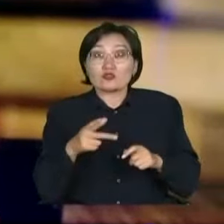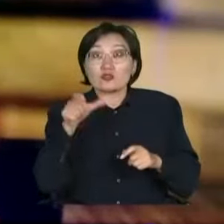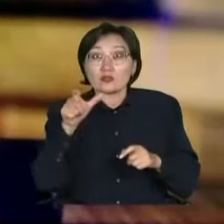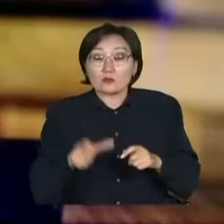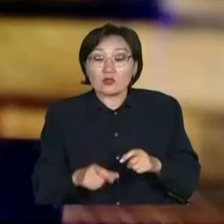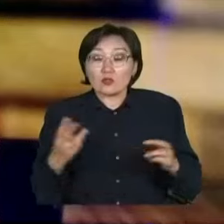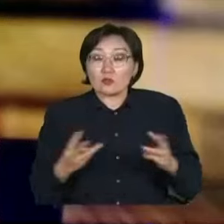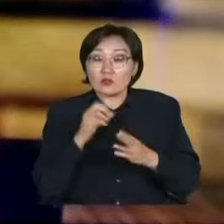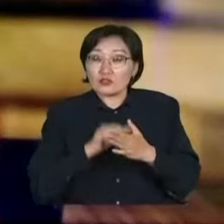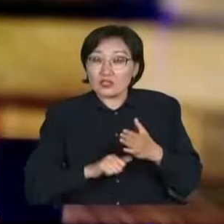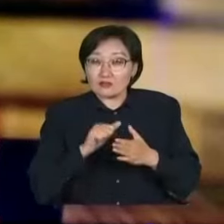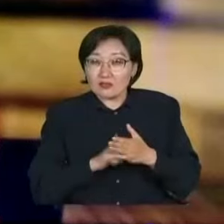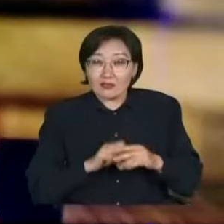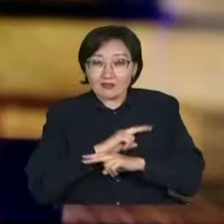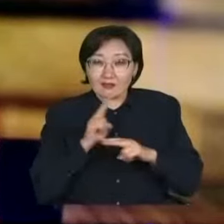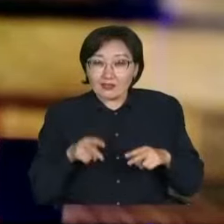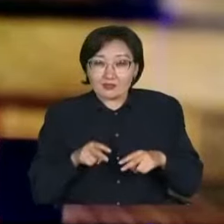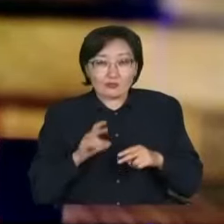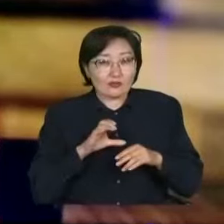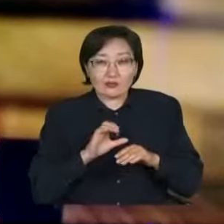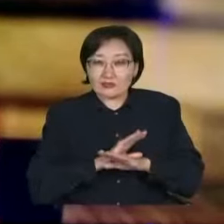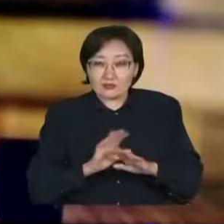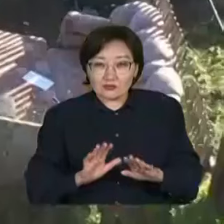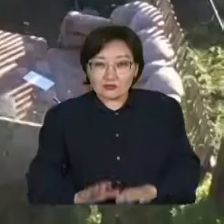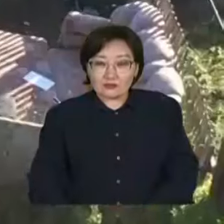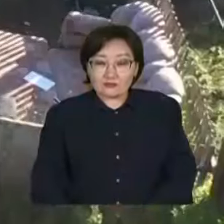өрттен қайтыс болғанын жоққа шығарып отыр.